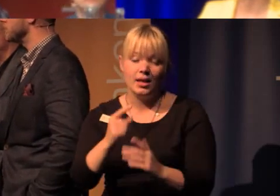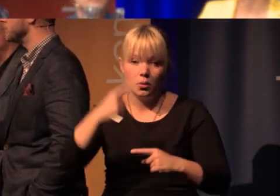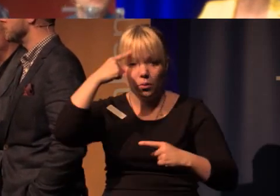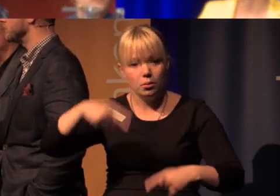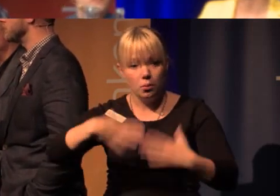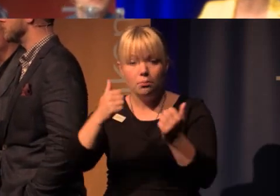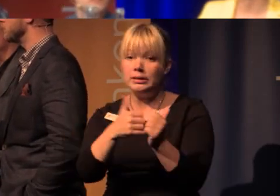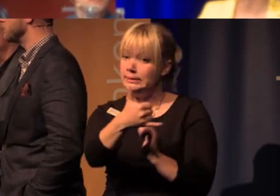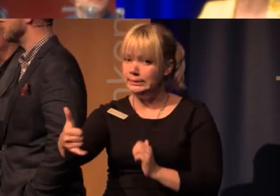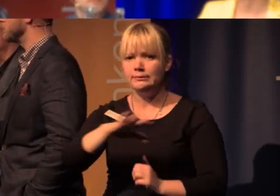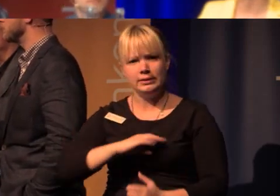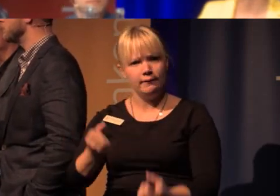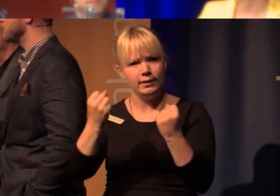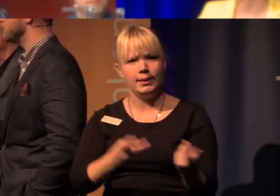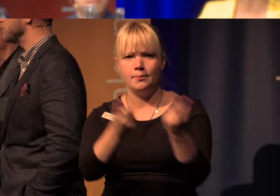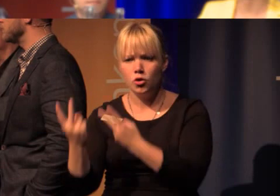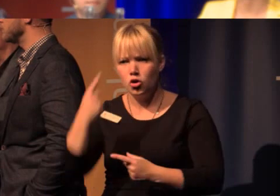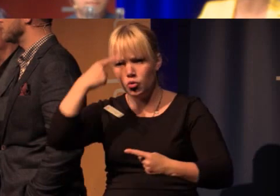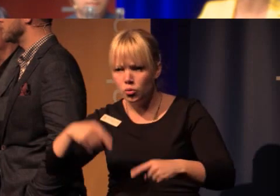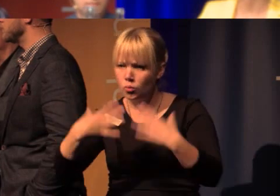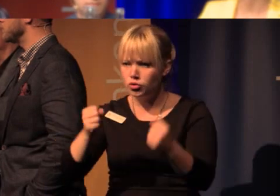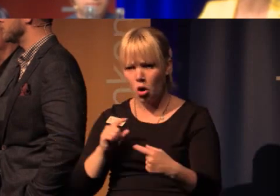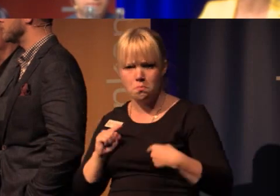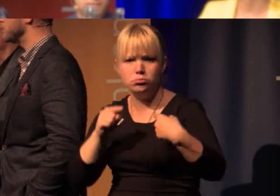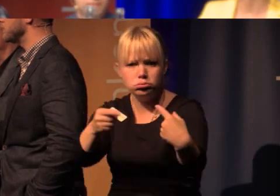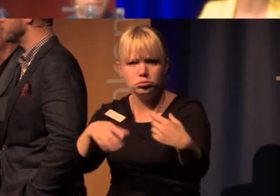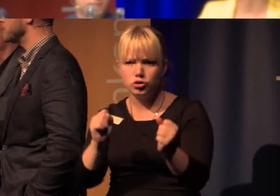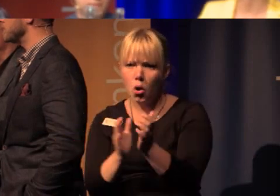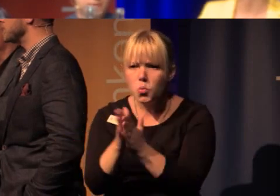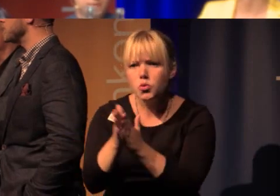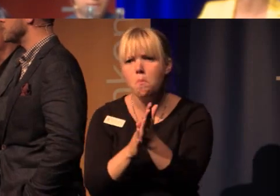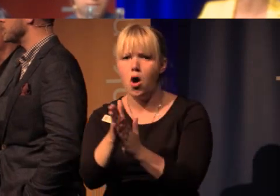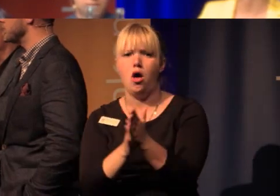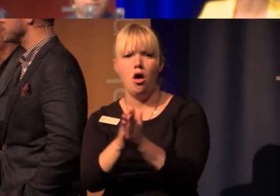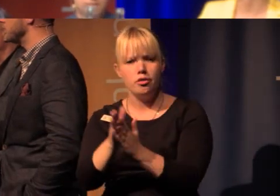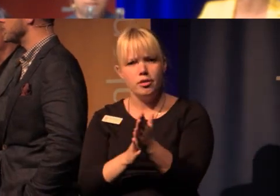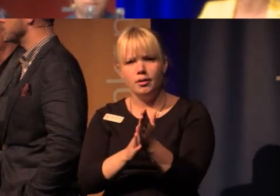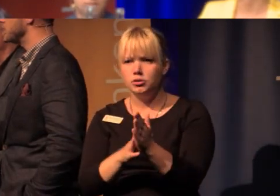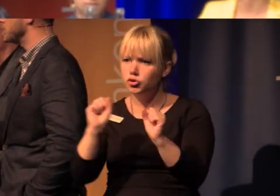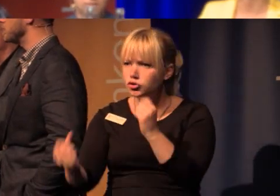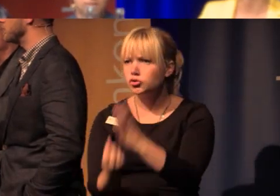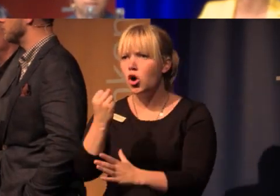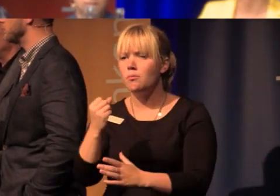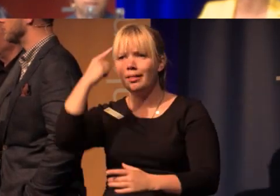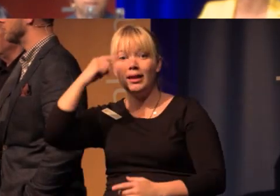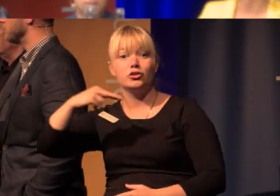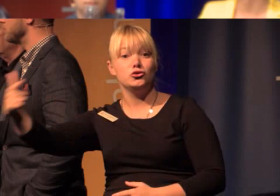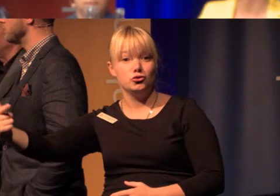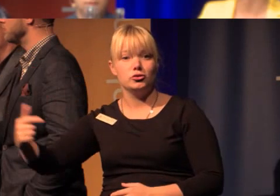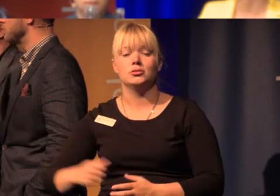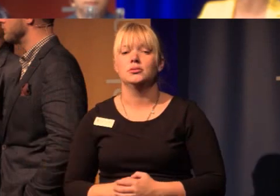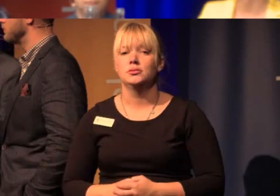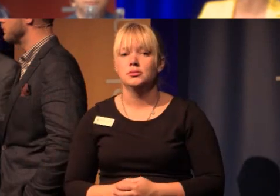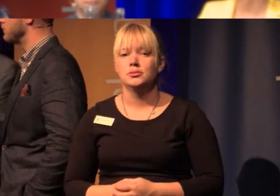demokratisk roll. Kulturen ska provocera, kulturen ska utmana, kulturen ska öppna upp för nytänkande. För där har